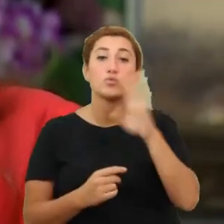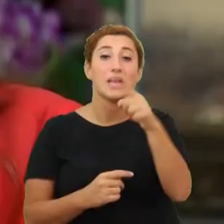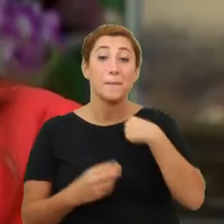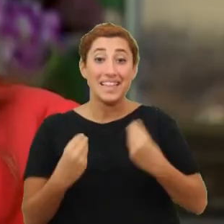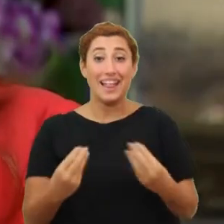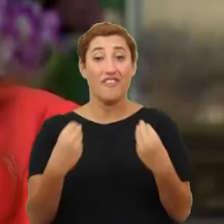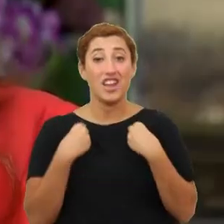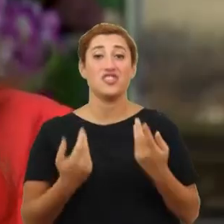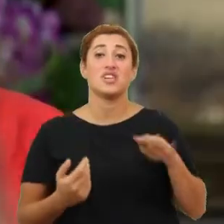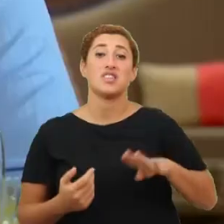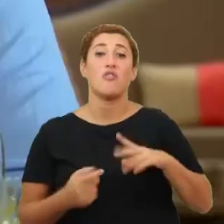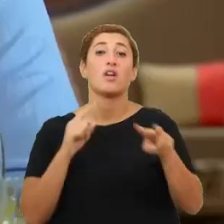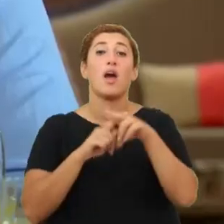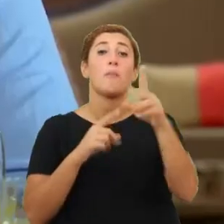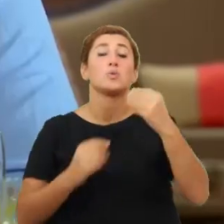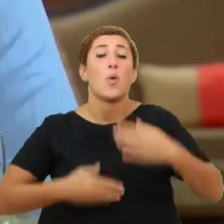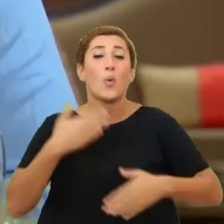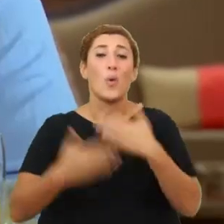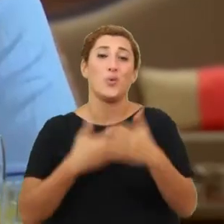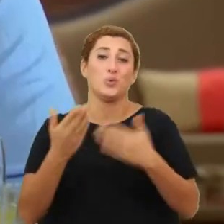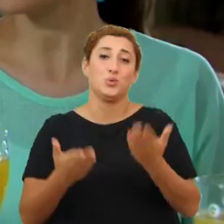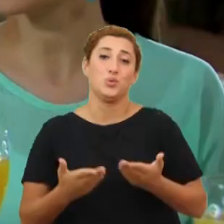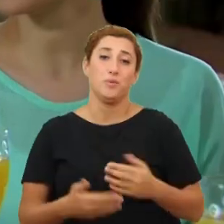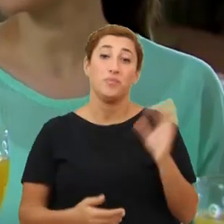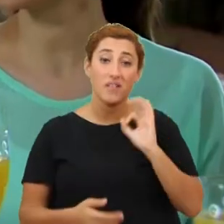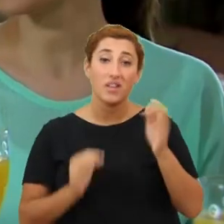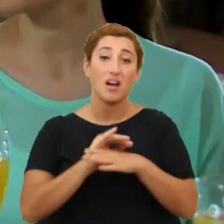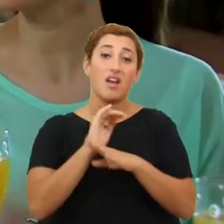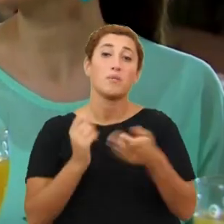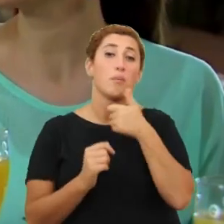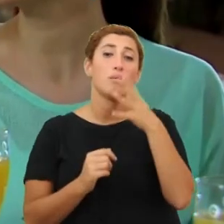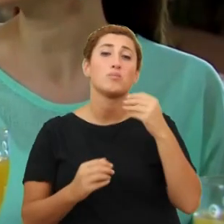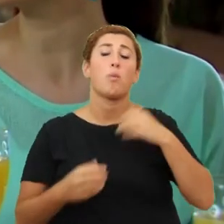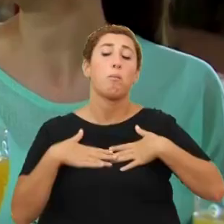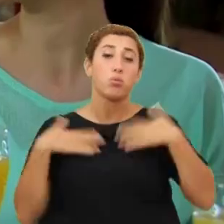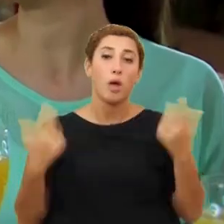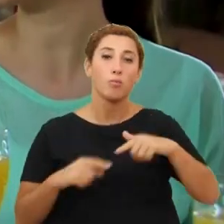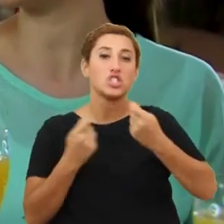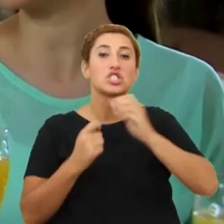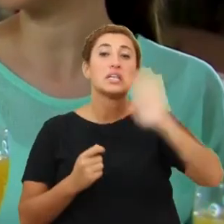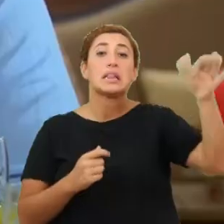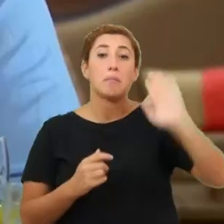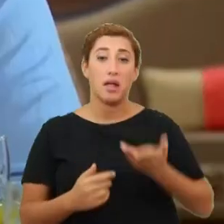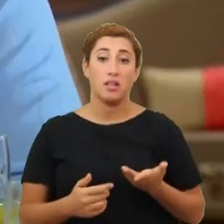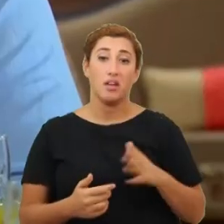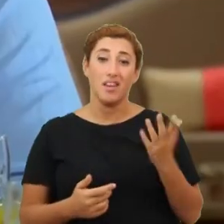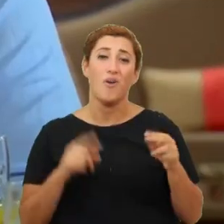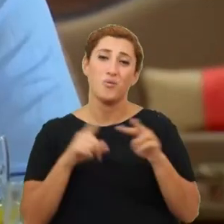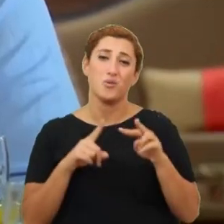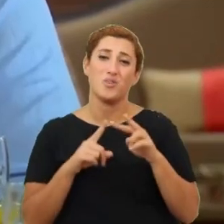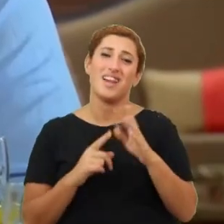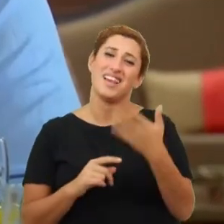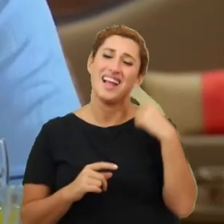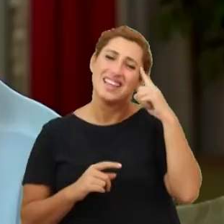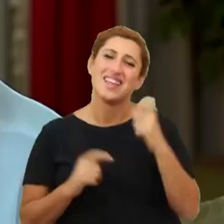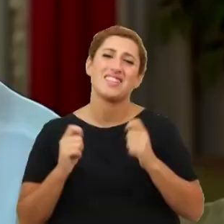Sen bize yapacaksın yavrum. Kemal'im çok yoruldu artık. Ya evet hayatım ya. Babam o kadar bunaldı ki bugün işe bile gitmedi. Ya Nurhan